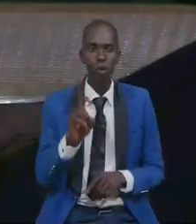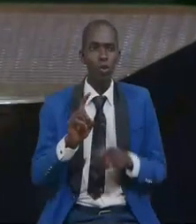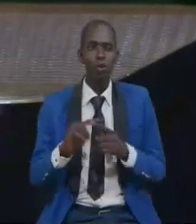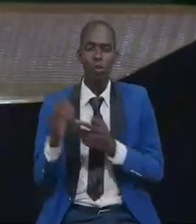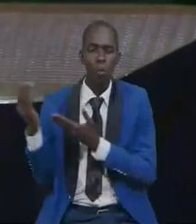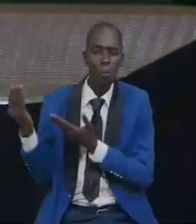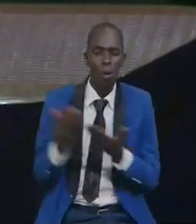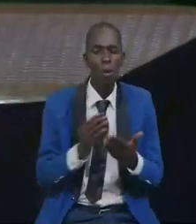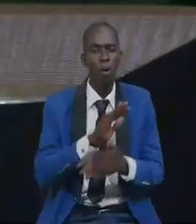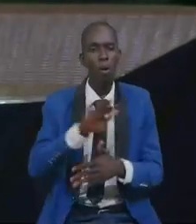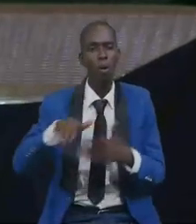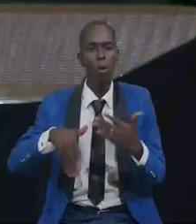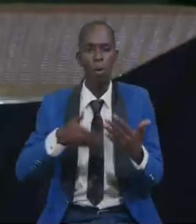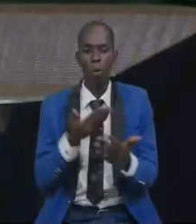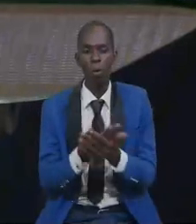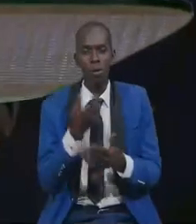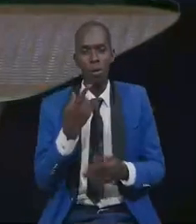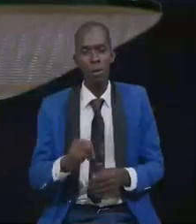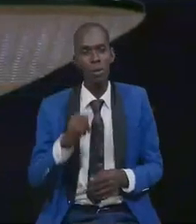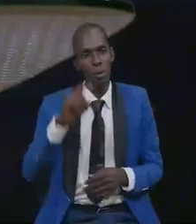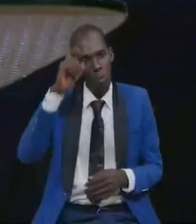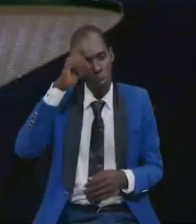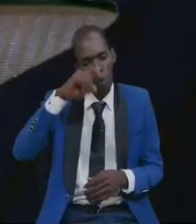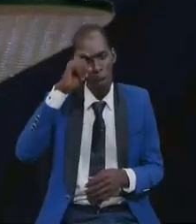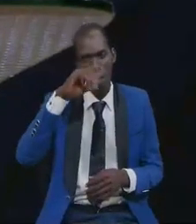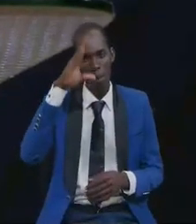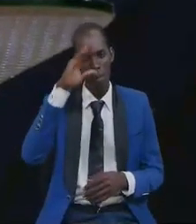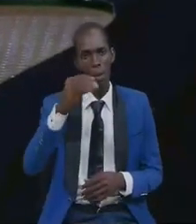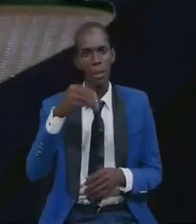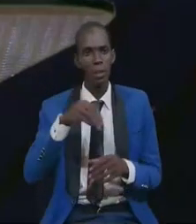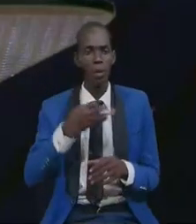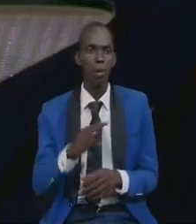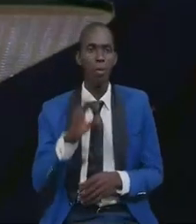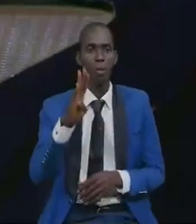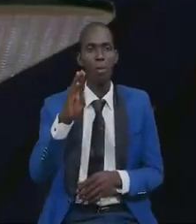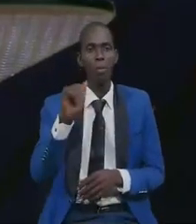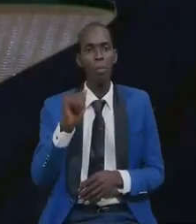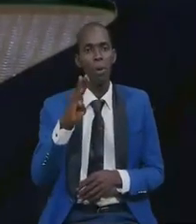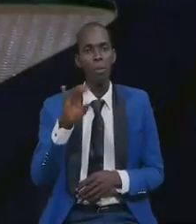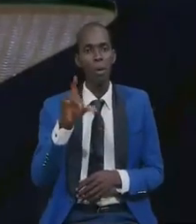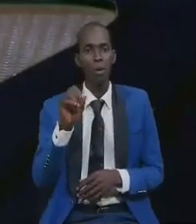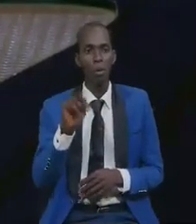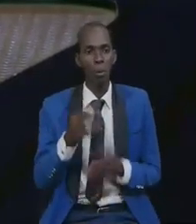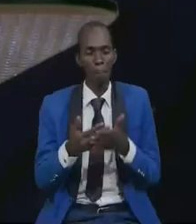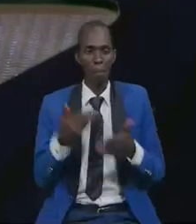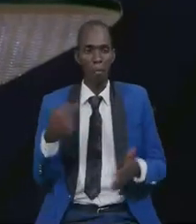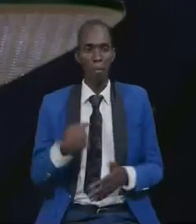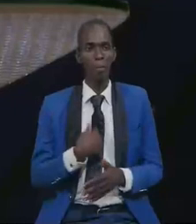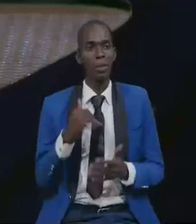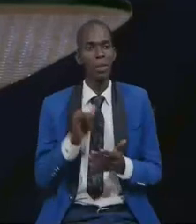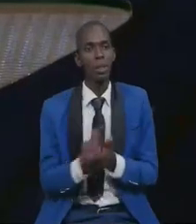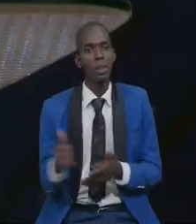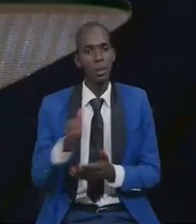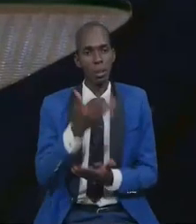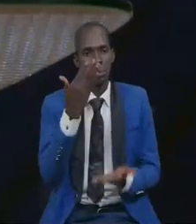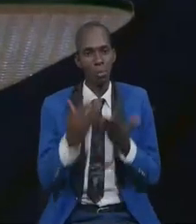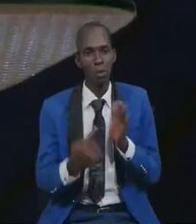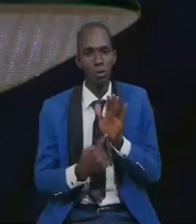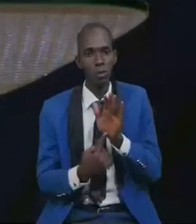de Babylone afin qu'ils me donnassent l'explication du songe.